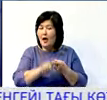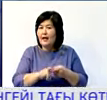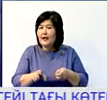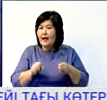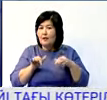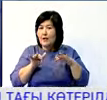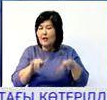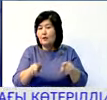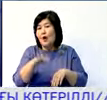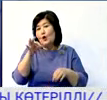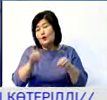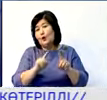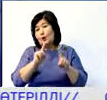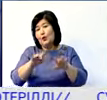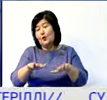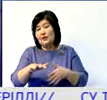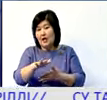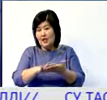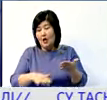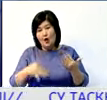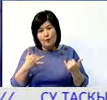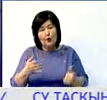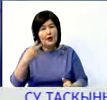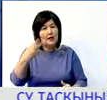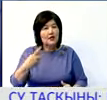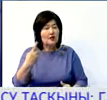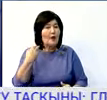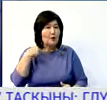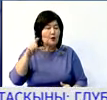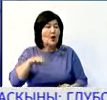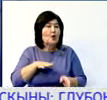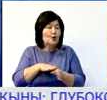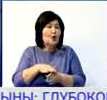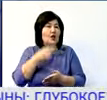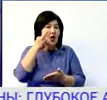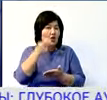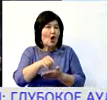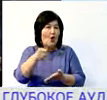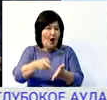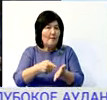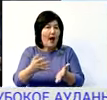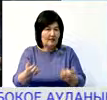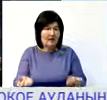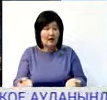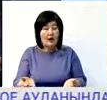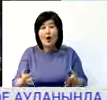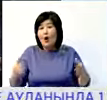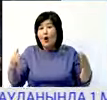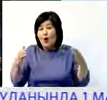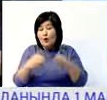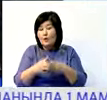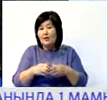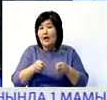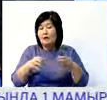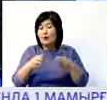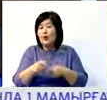іс бойынша сот отырысы жалғасуда. Бүгінге дейін 21 сотталушыдан түгел жауап алынды. Ұйымдасқан қылмыстық топ